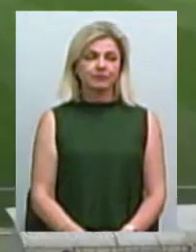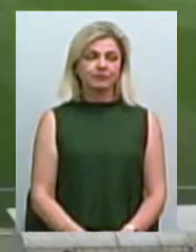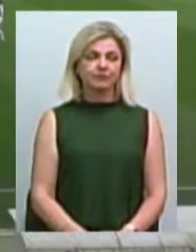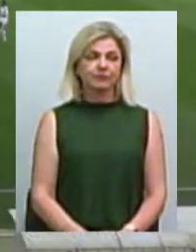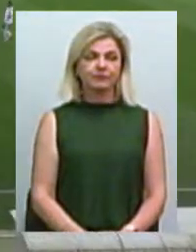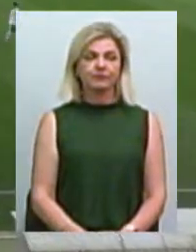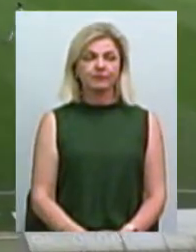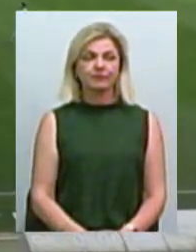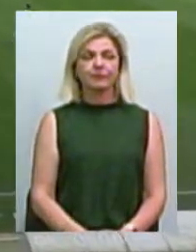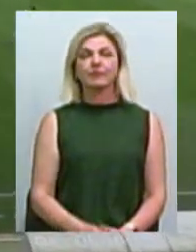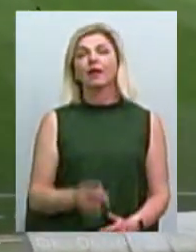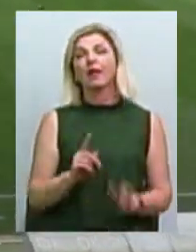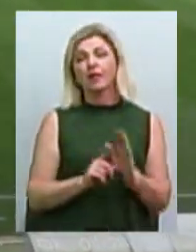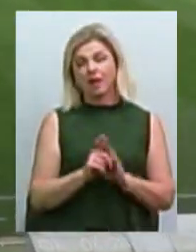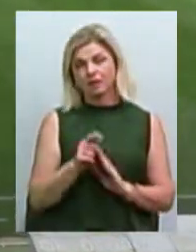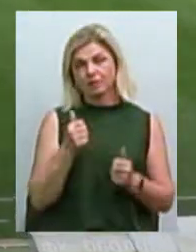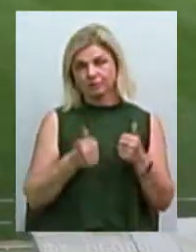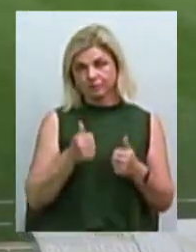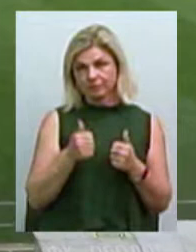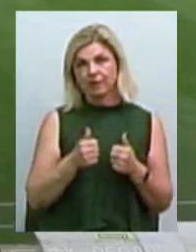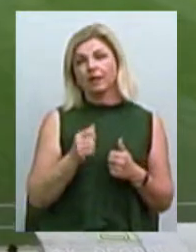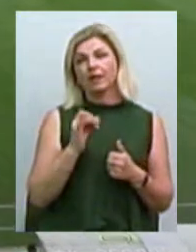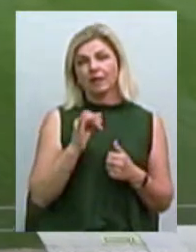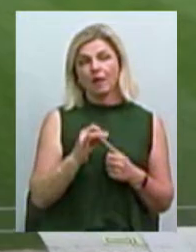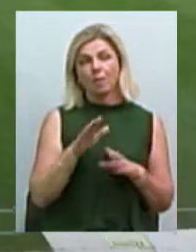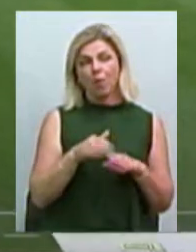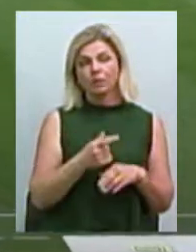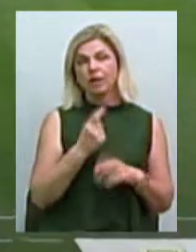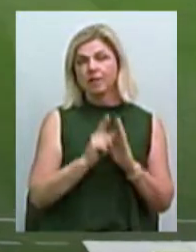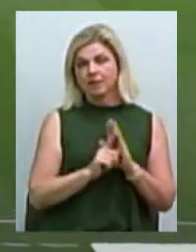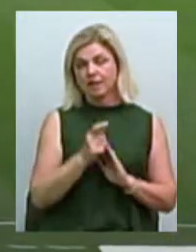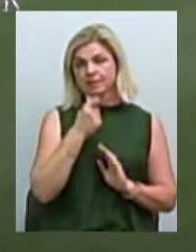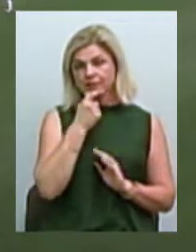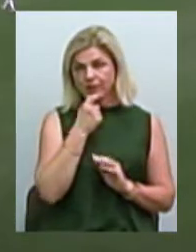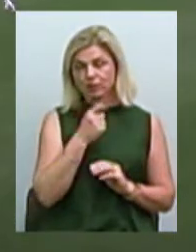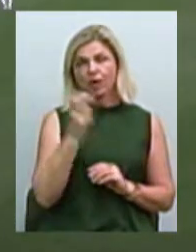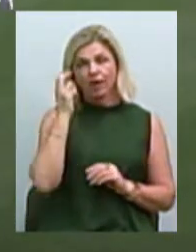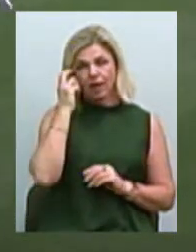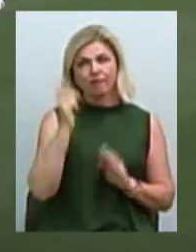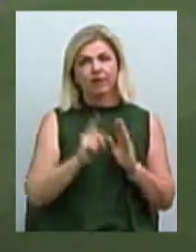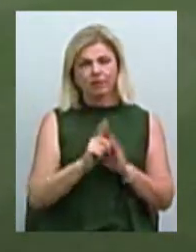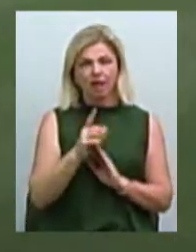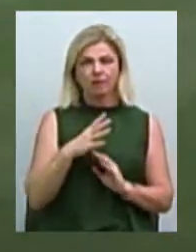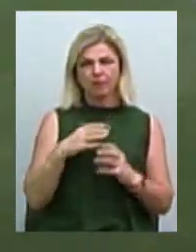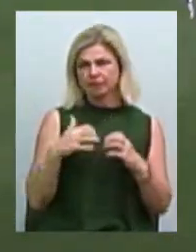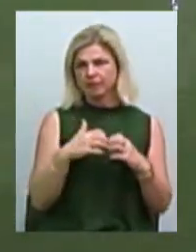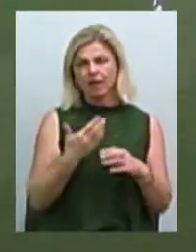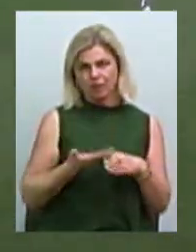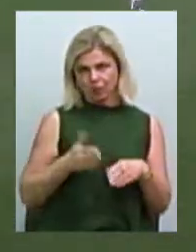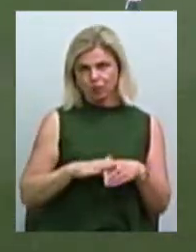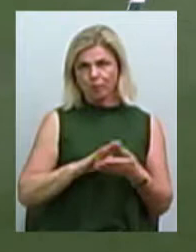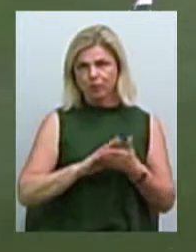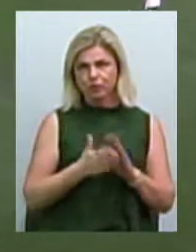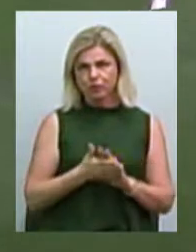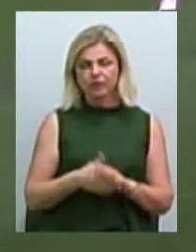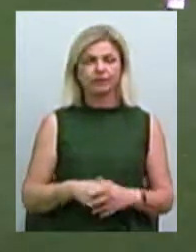Матч активно розпочали господарі «Оболонь-Арени». Після стартового свистка арбітра Анастасії Романюк кияни почали створювати напругу біля воріт гостей. Після одного